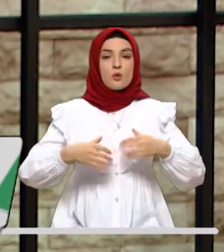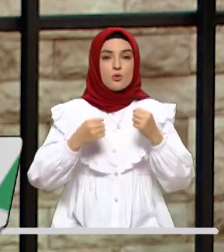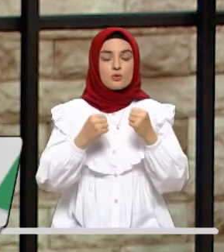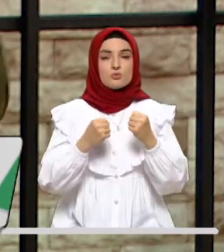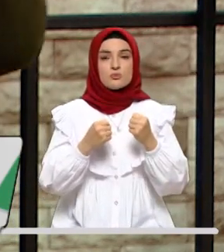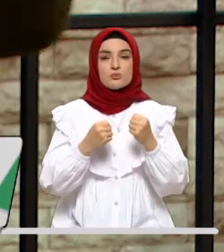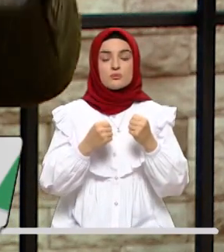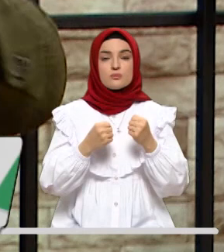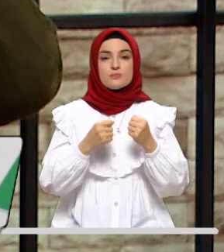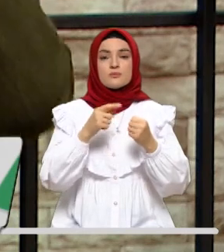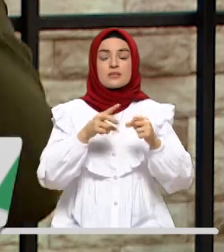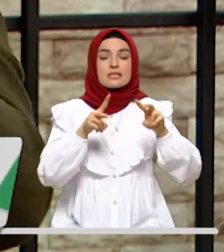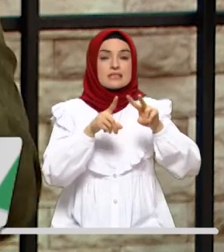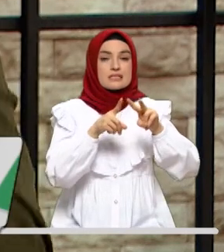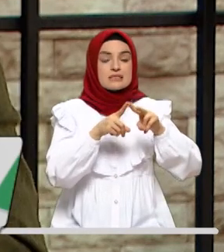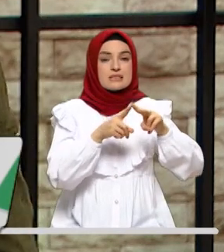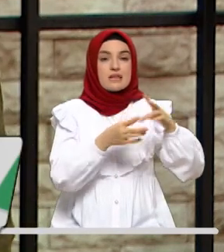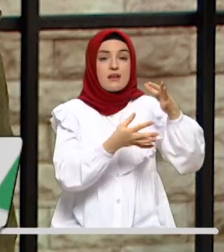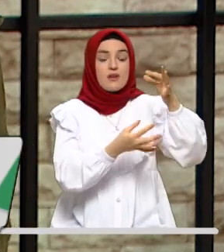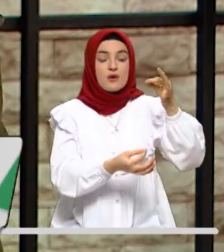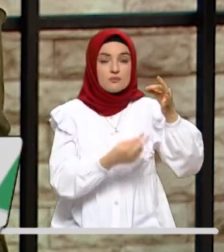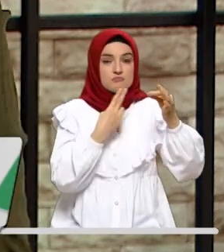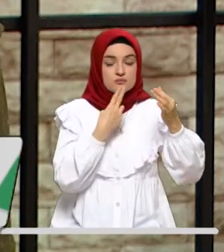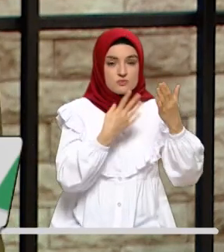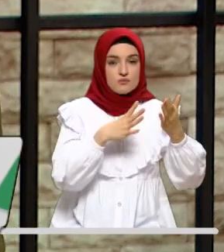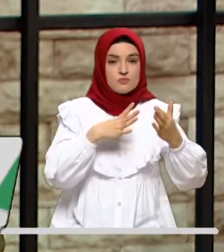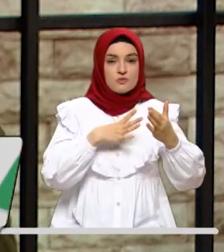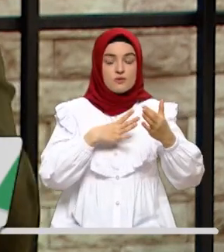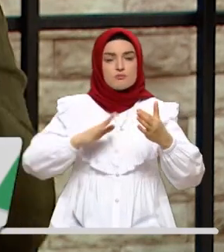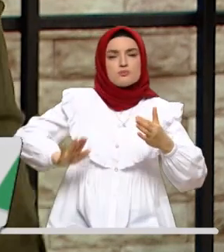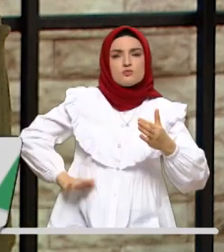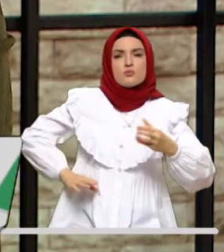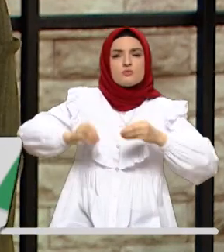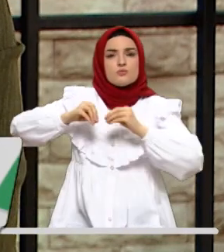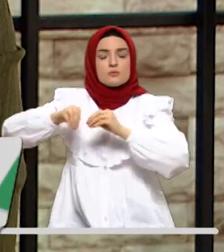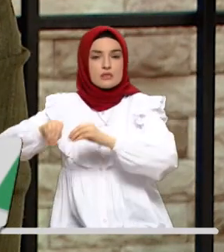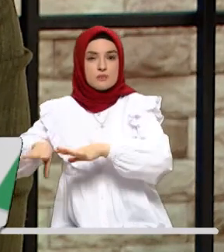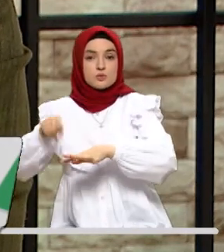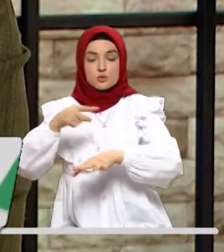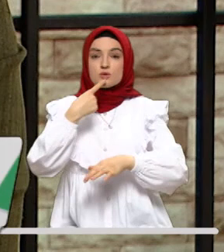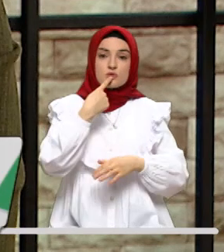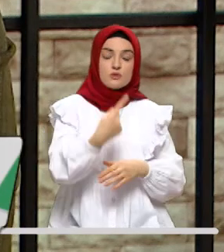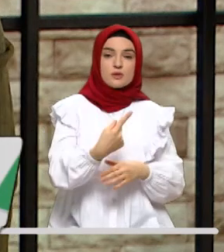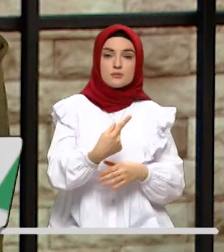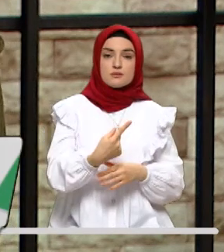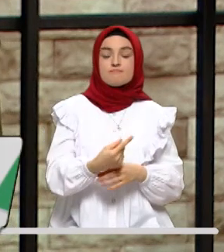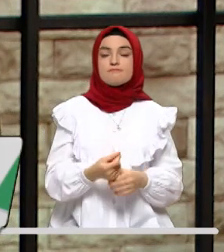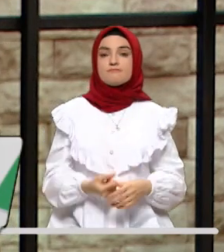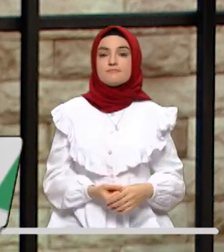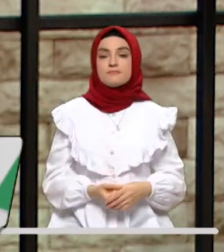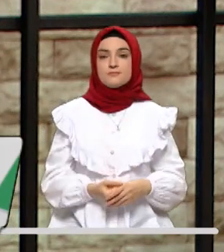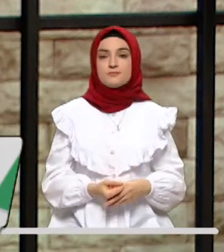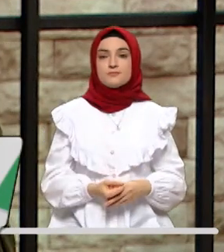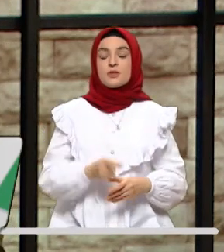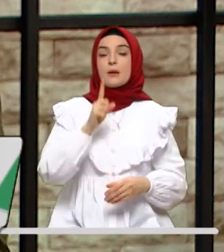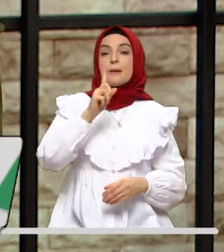Manisa'dan, Nene Hatun 93 Harbi'nden, değil mi? Çocuğunu bırakmış. Çocuğunu bırakırken şunu söylemiş. Demiş ki,